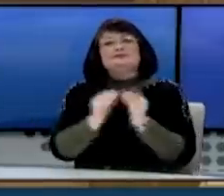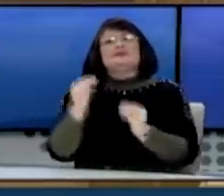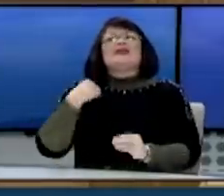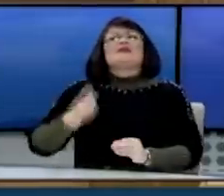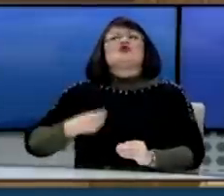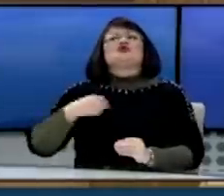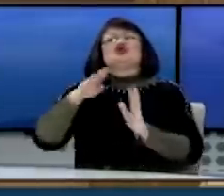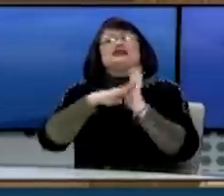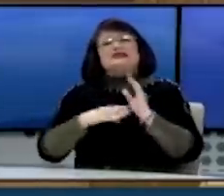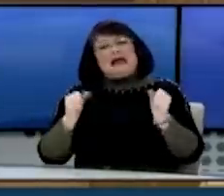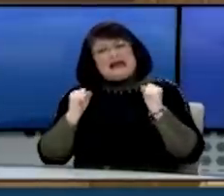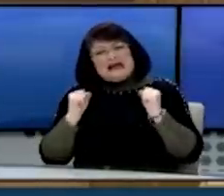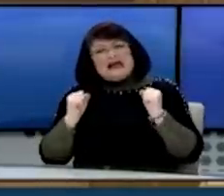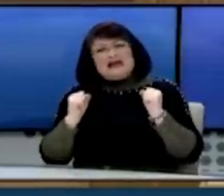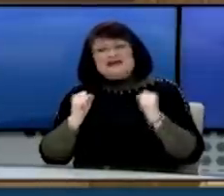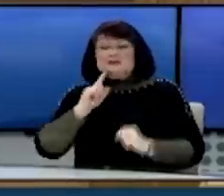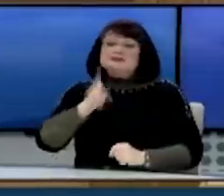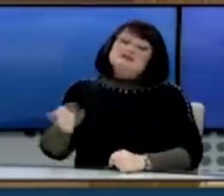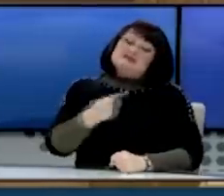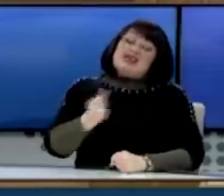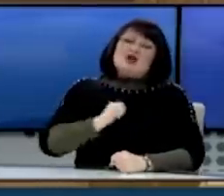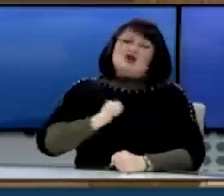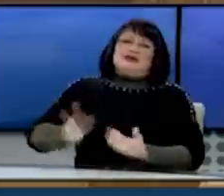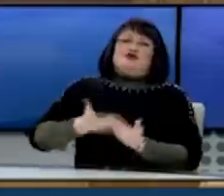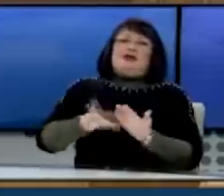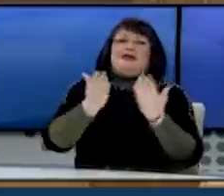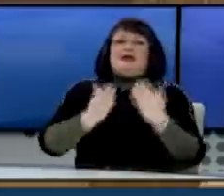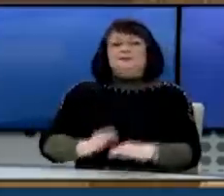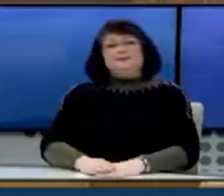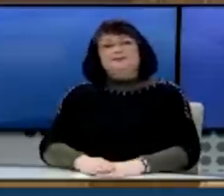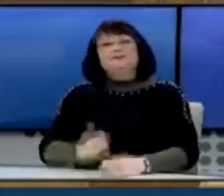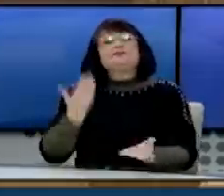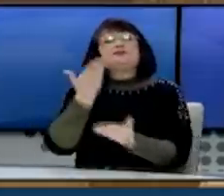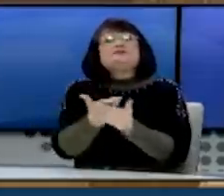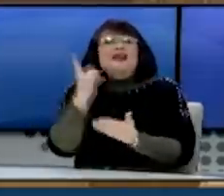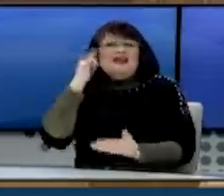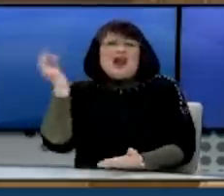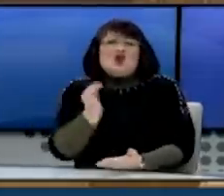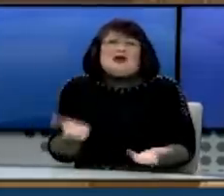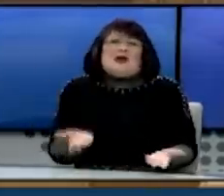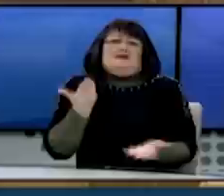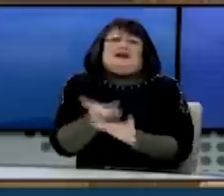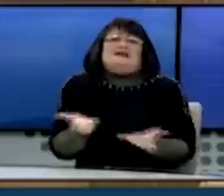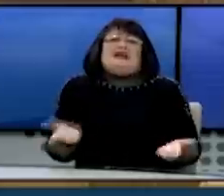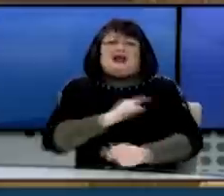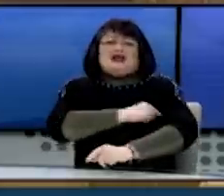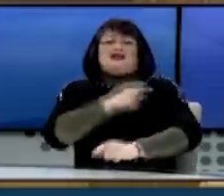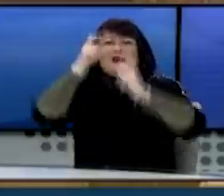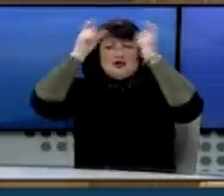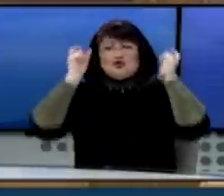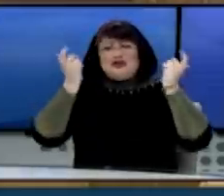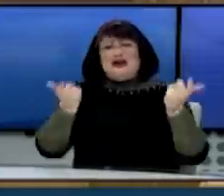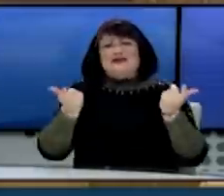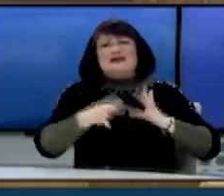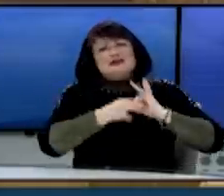δημόσιο σύστημα υγείας, επίταξη του ιδιωτικού τομέα. Απαιτούν δηλαδή τα αυτονόητα για να